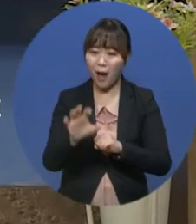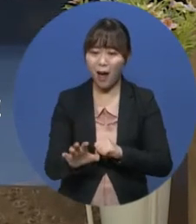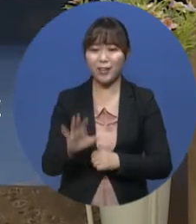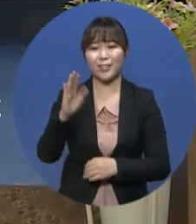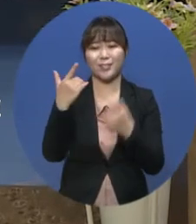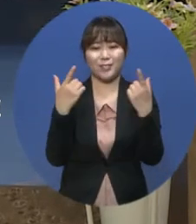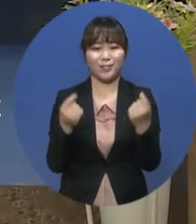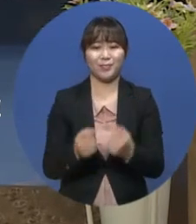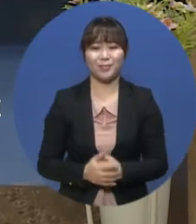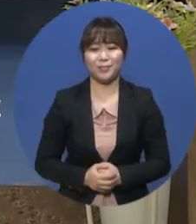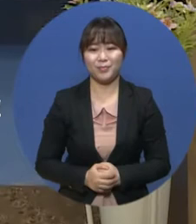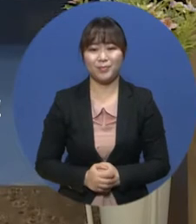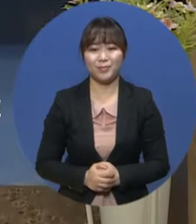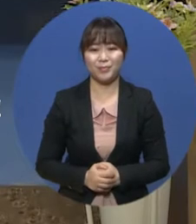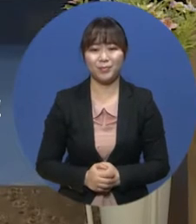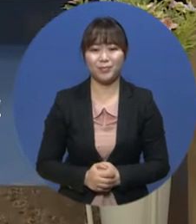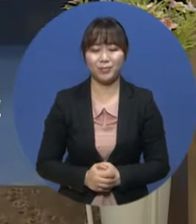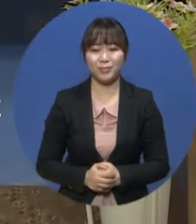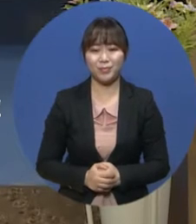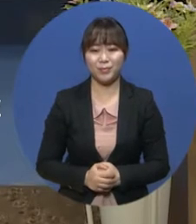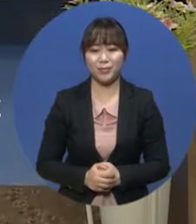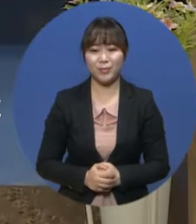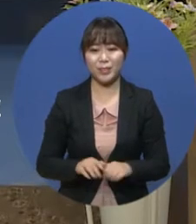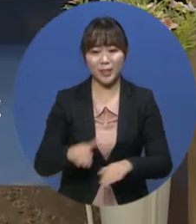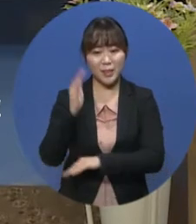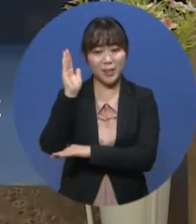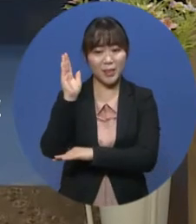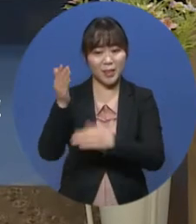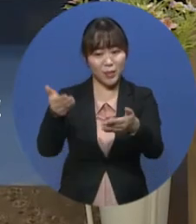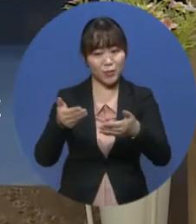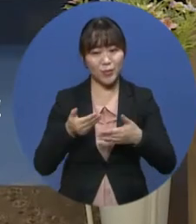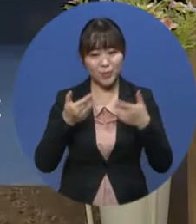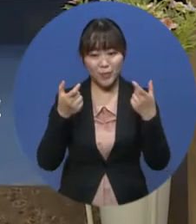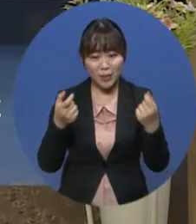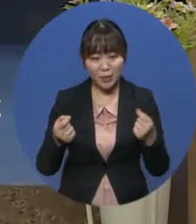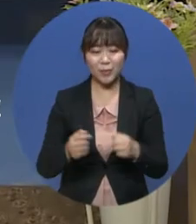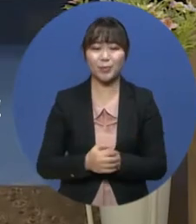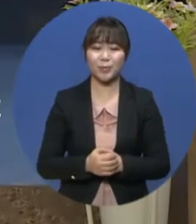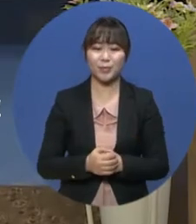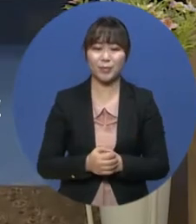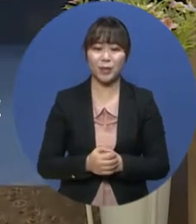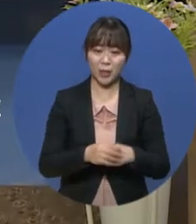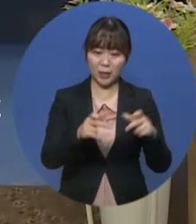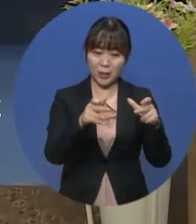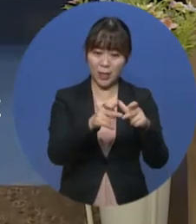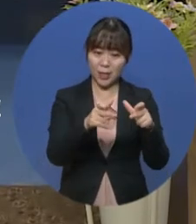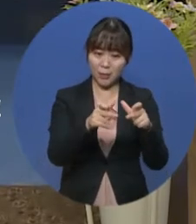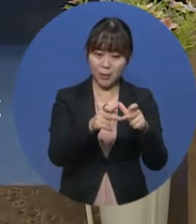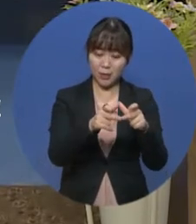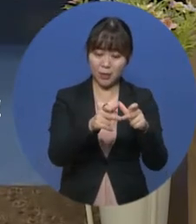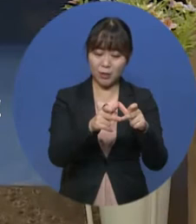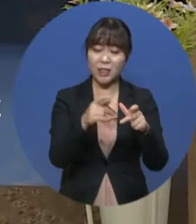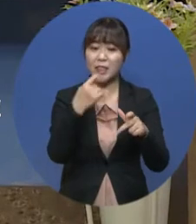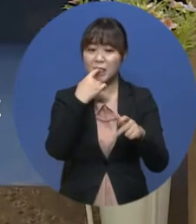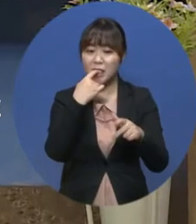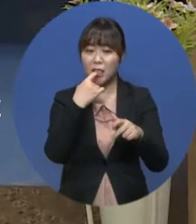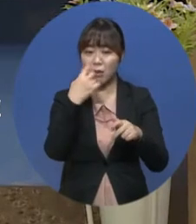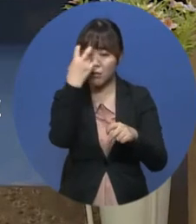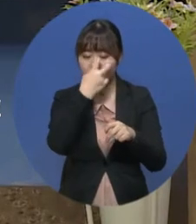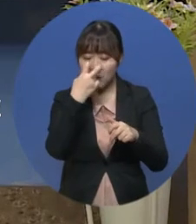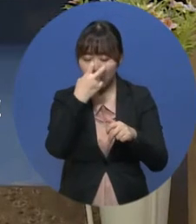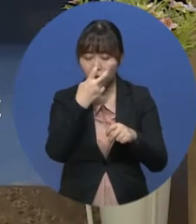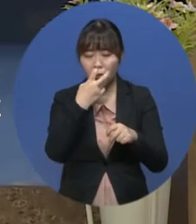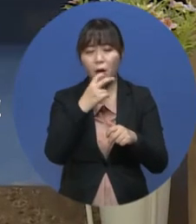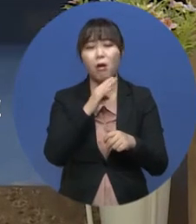같습니다 어 이제 말씀 하신 것 처럼 이제 장애인 분들은 내 치과 진료를